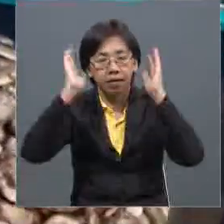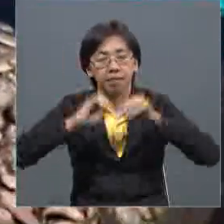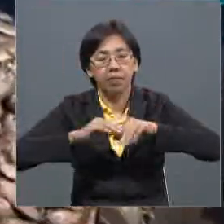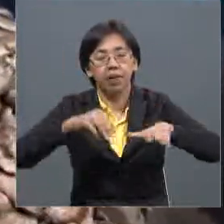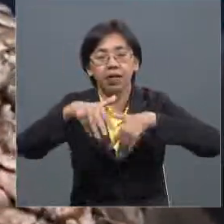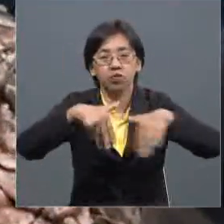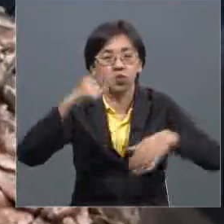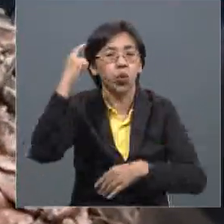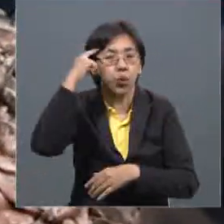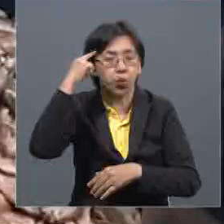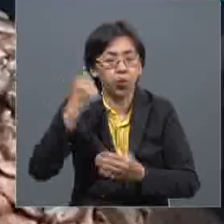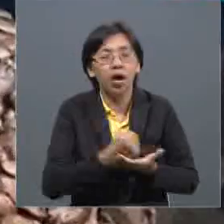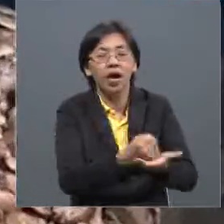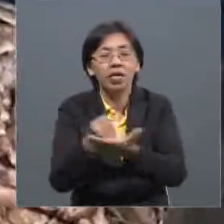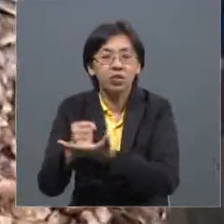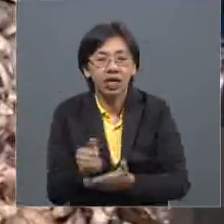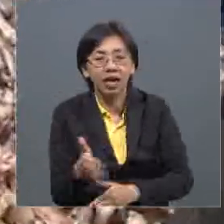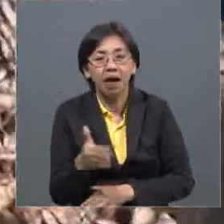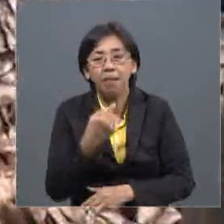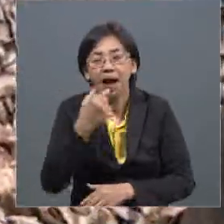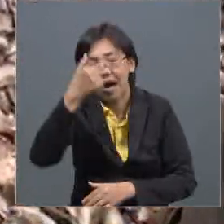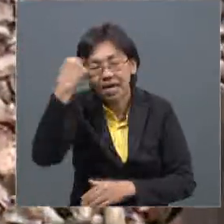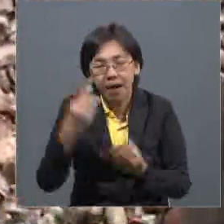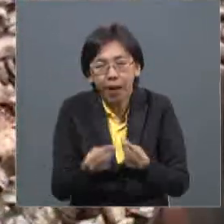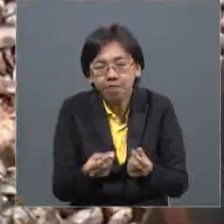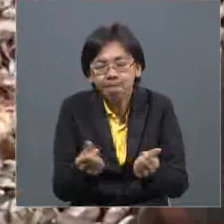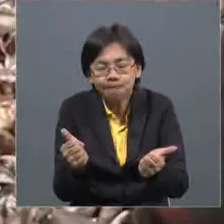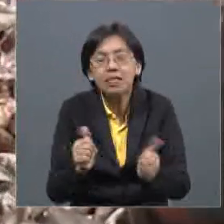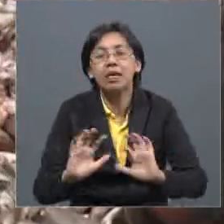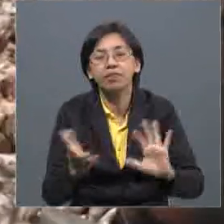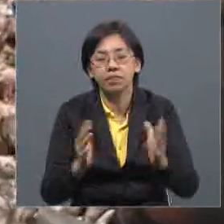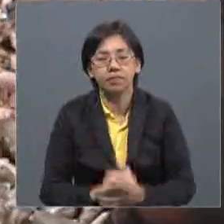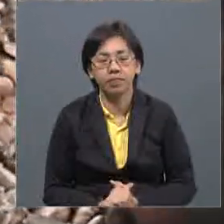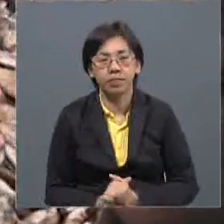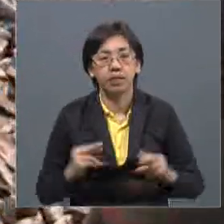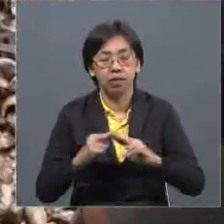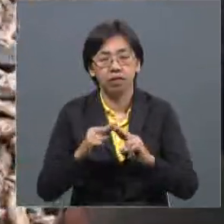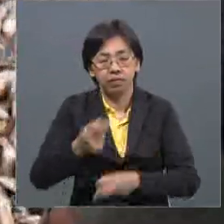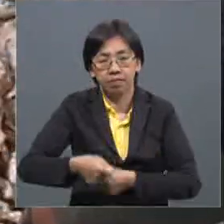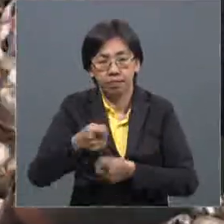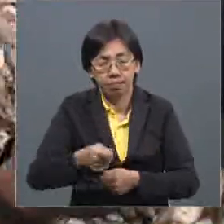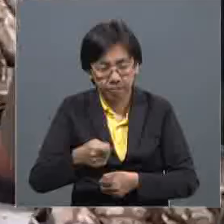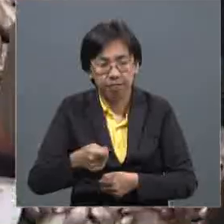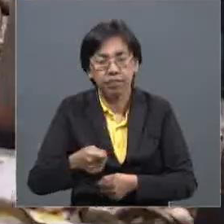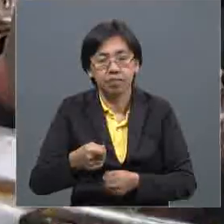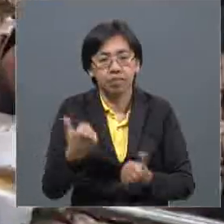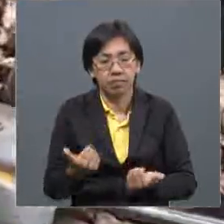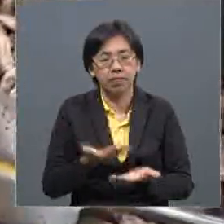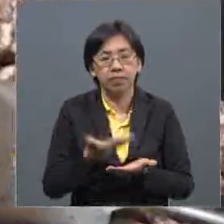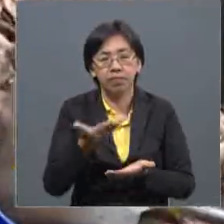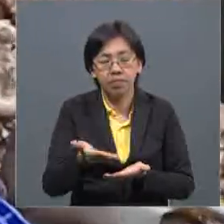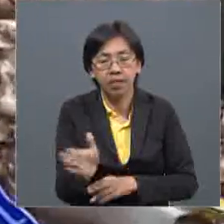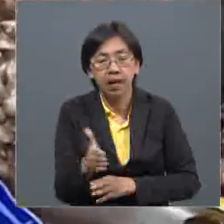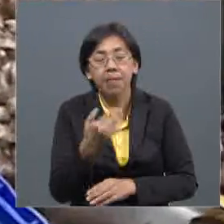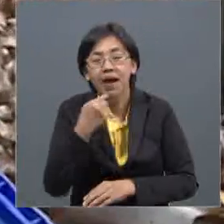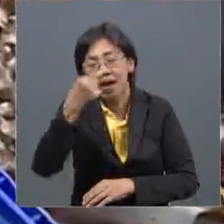รู้ให้ประชาชนช่วยกันกำจัดนะครับสำหรับการกำจัดประลาหมอคางดำนั้นทางกระทรวงเกษตรได้กำหนดให้มีการรับซื้อในพื้นที่ที่